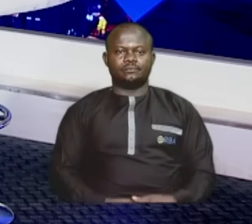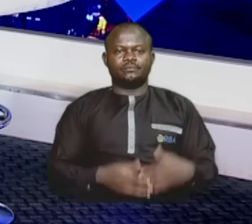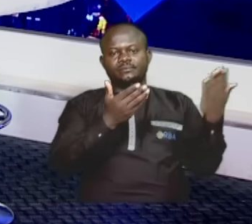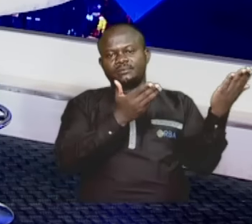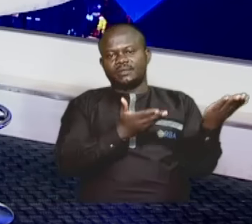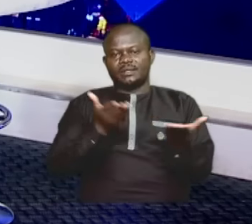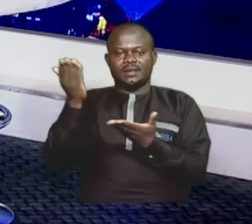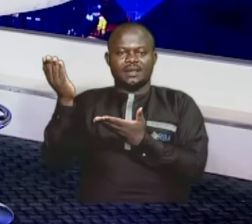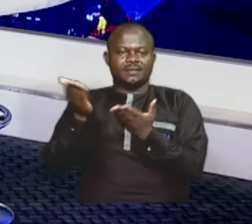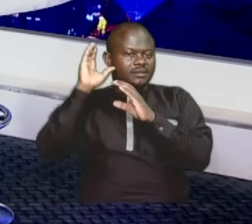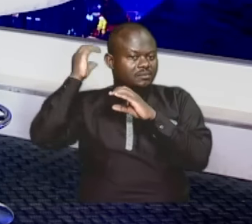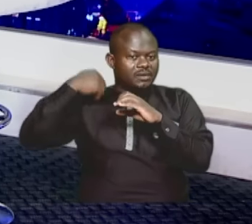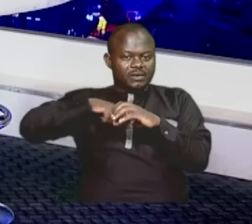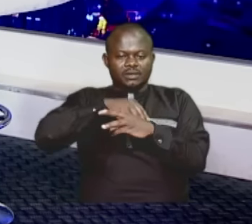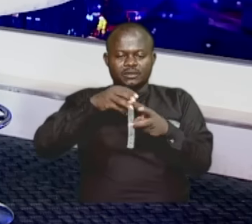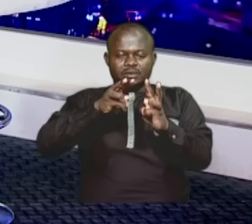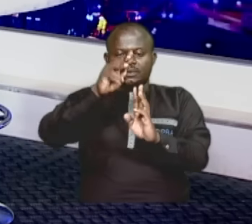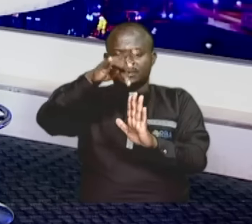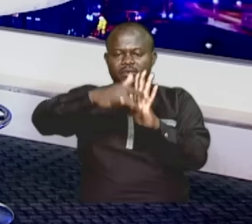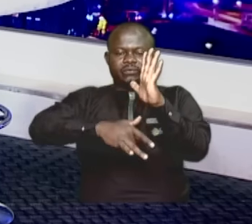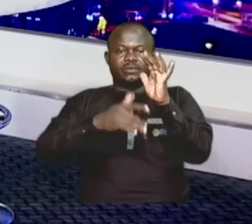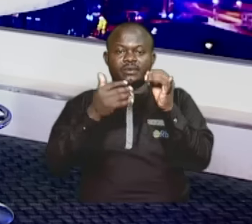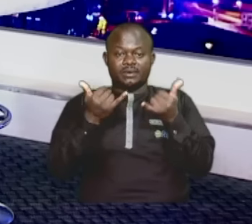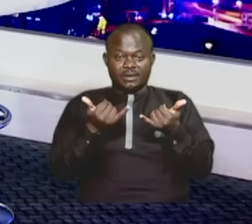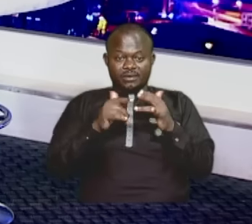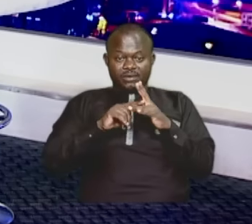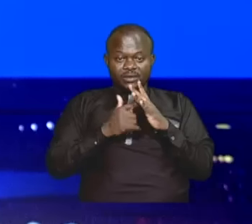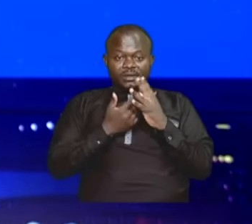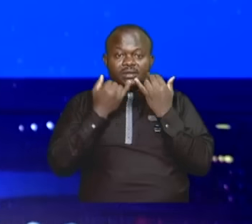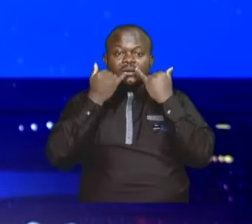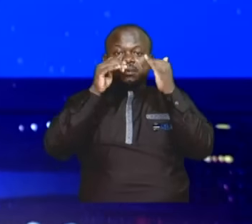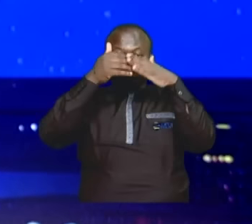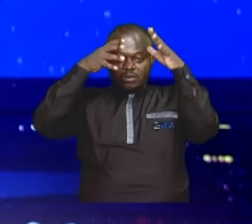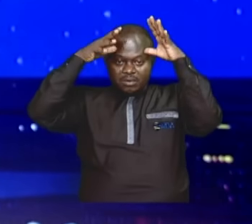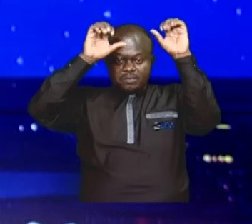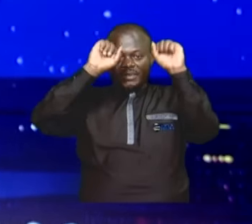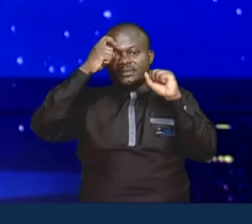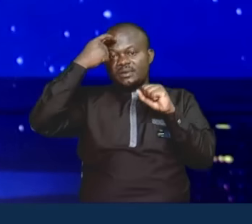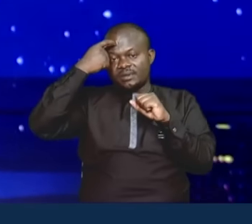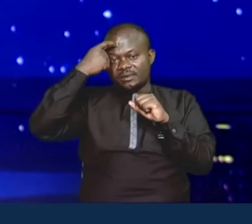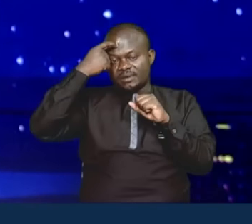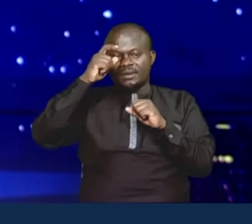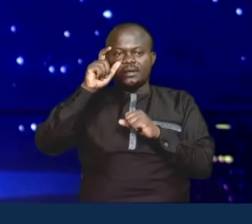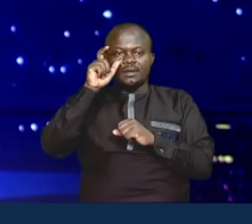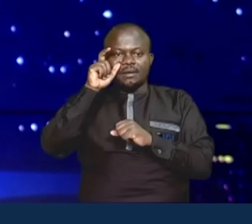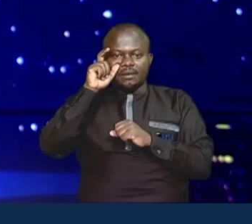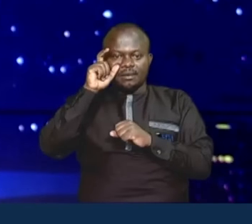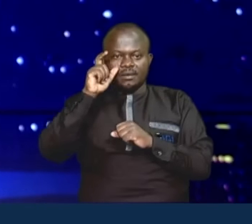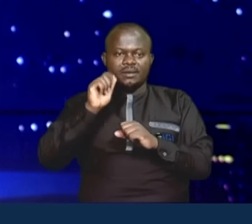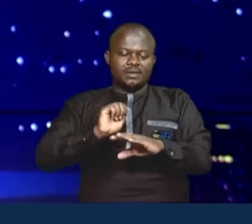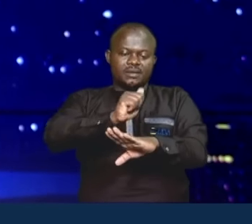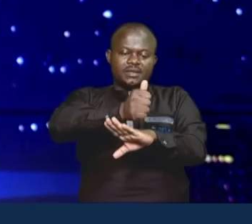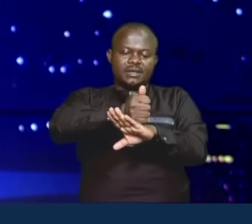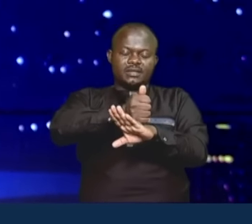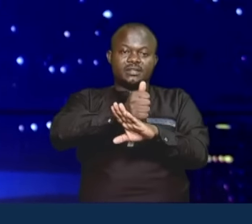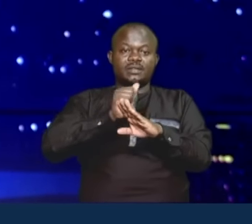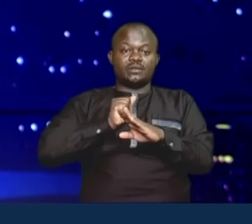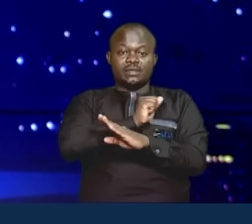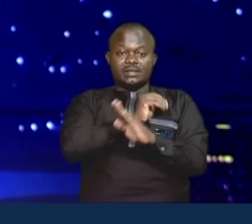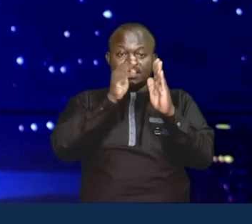Ikaze mu makuru yacu ku buryo burambuye, reka tuyaterure tubabwira ko Perezida wa Repubulika Paul Kagame yashyizeho